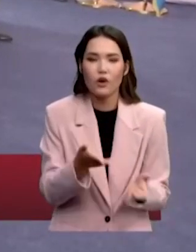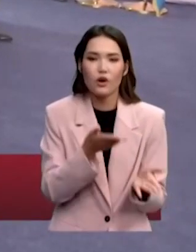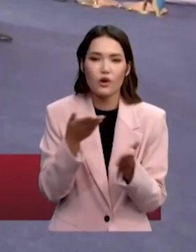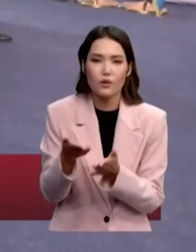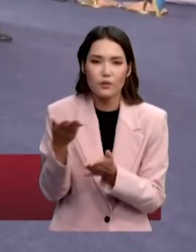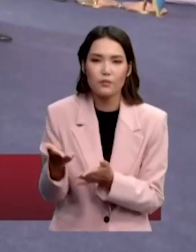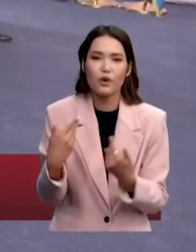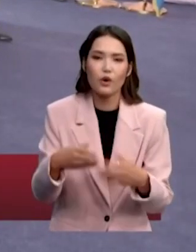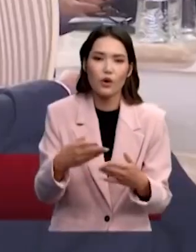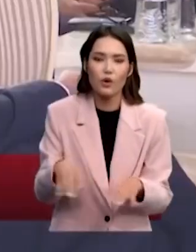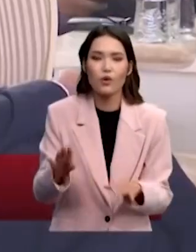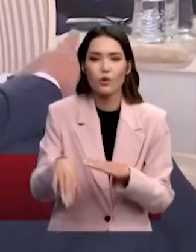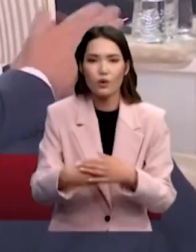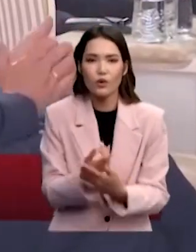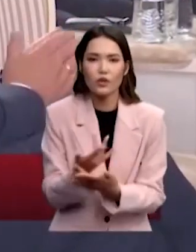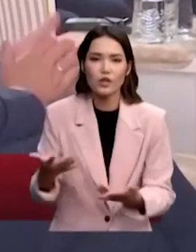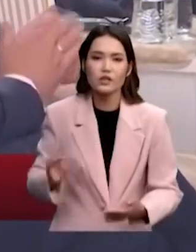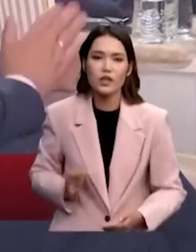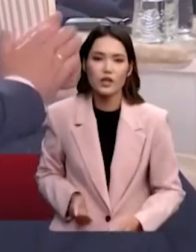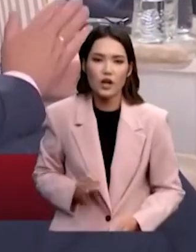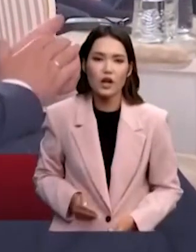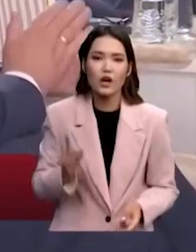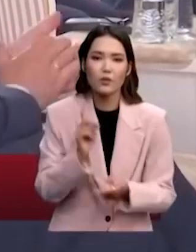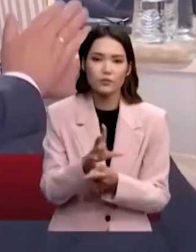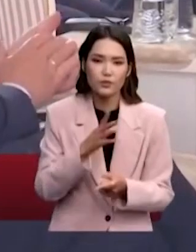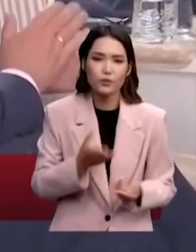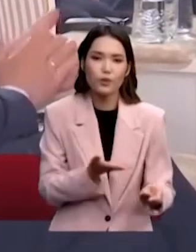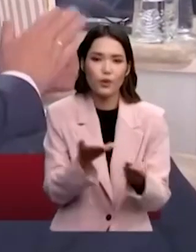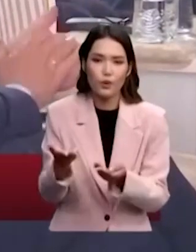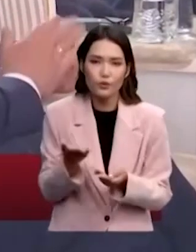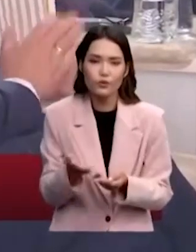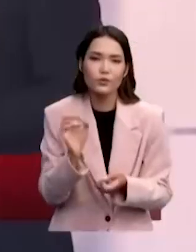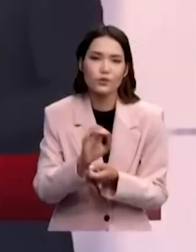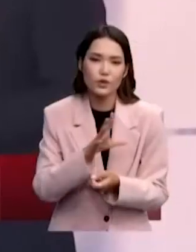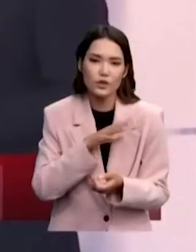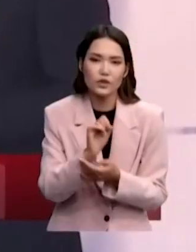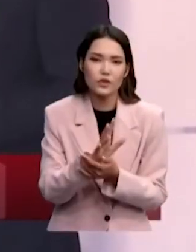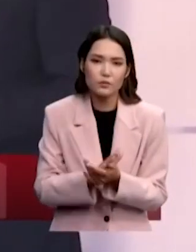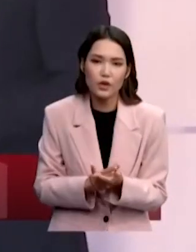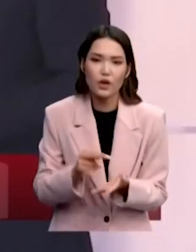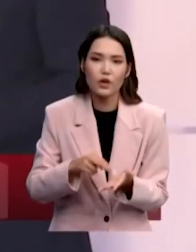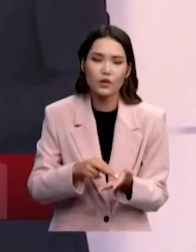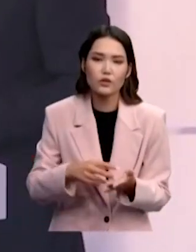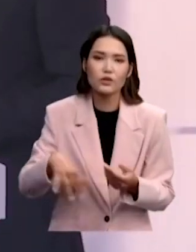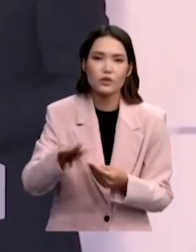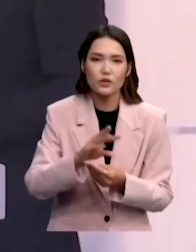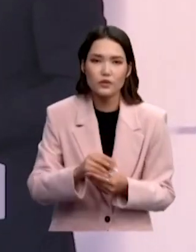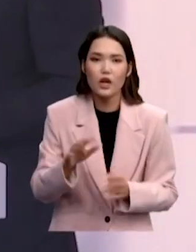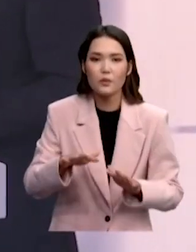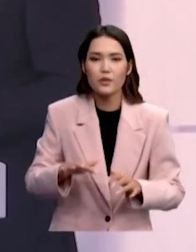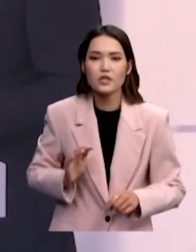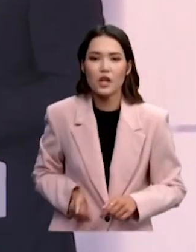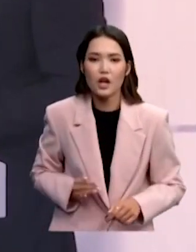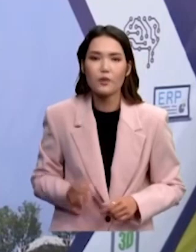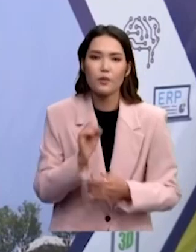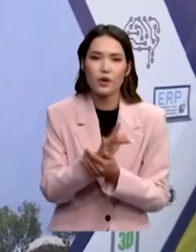созданы сопутствующие сервисные компании, а также налажено производство турбин, электролизов и солнечных панелей. Немецкие компании готовы